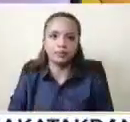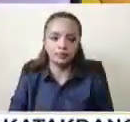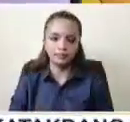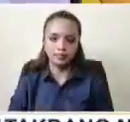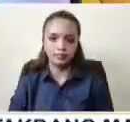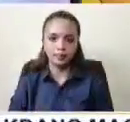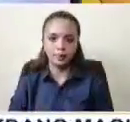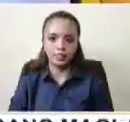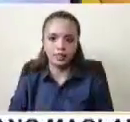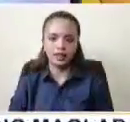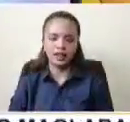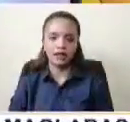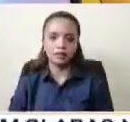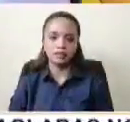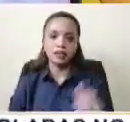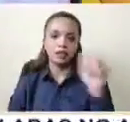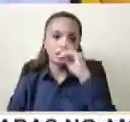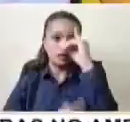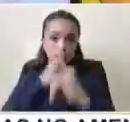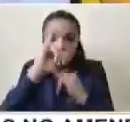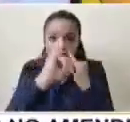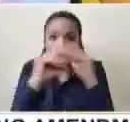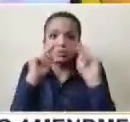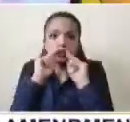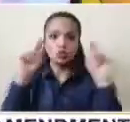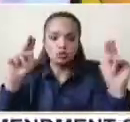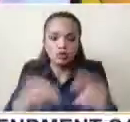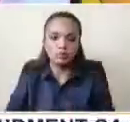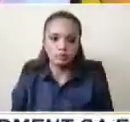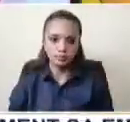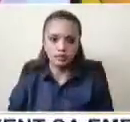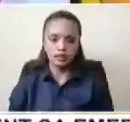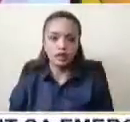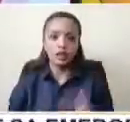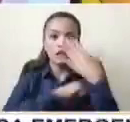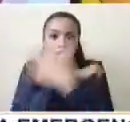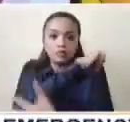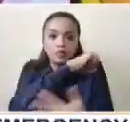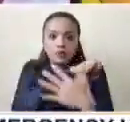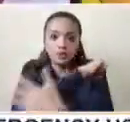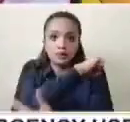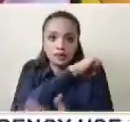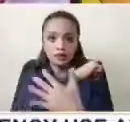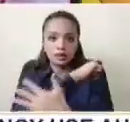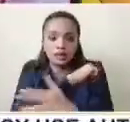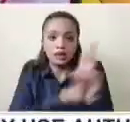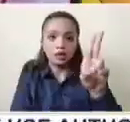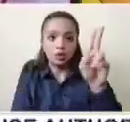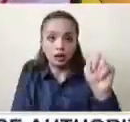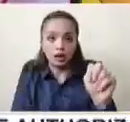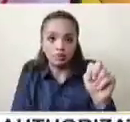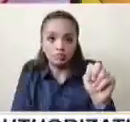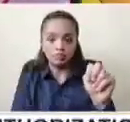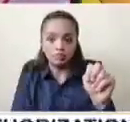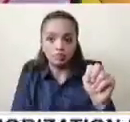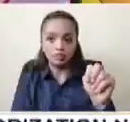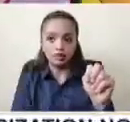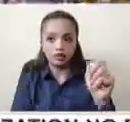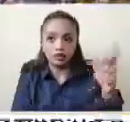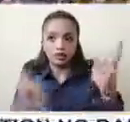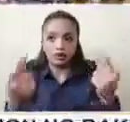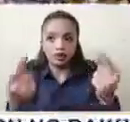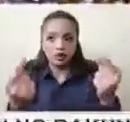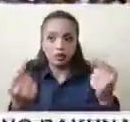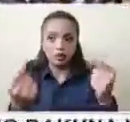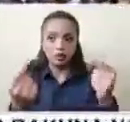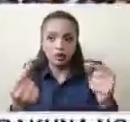Patuloy pa rin ang kilos protesta ng mga tao sa bayan ng Idlib sa Syria para tutulan ang nakatakdang eleksyon doon.